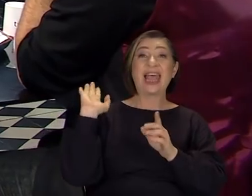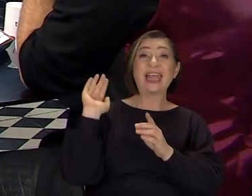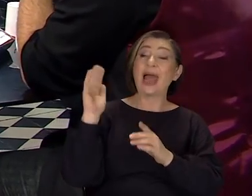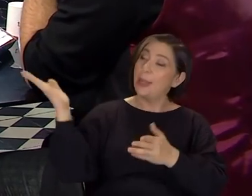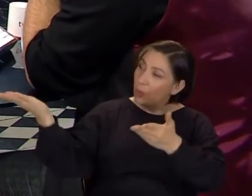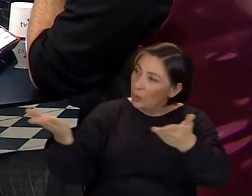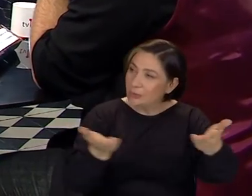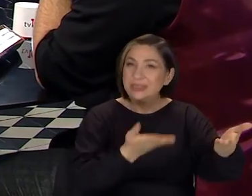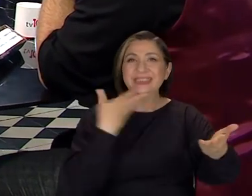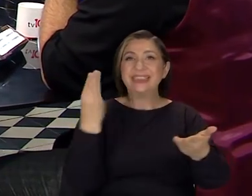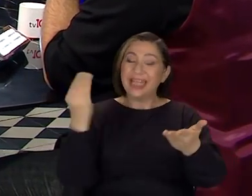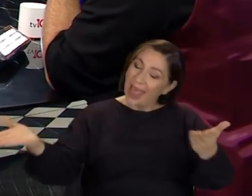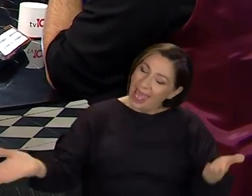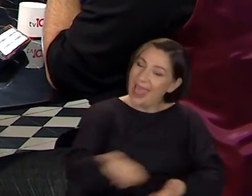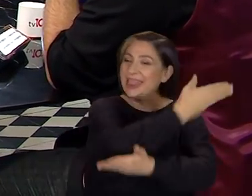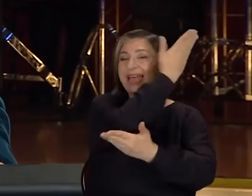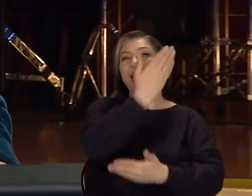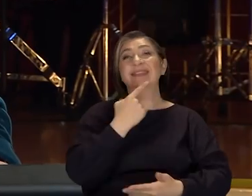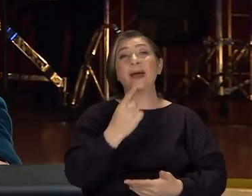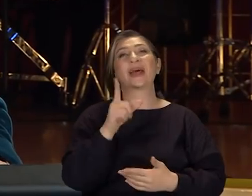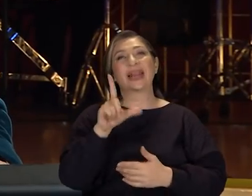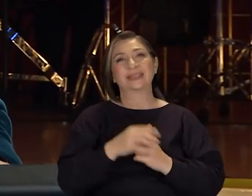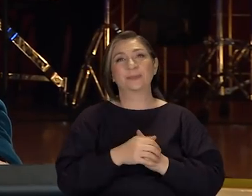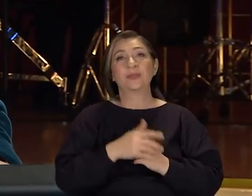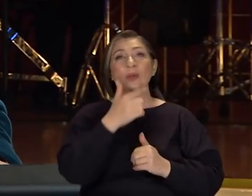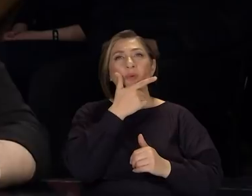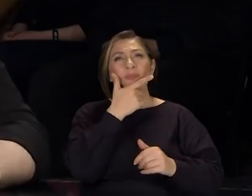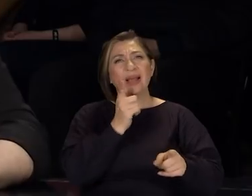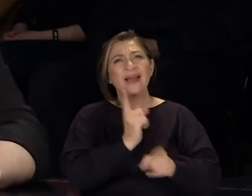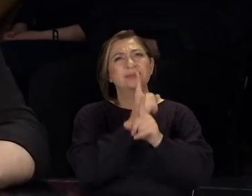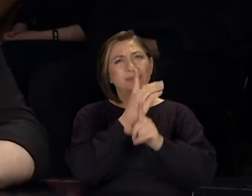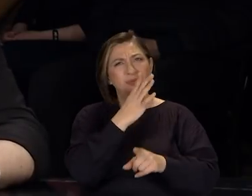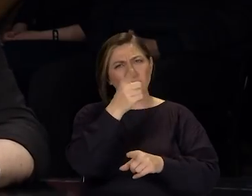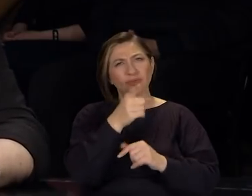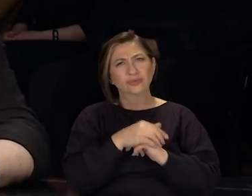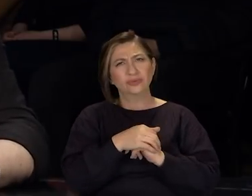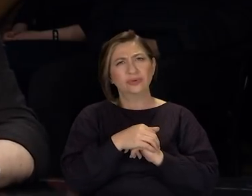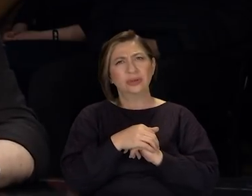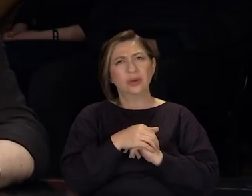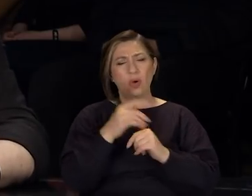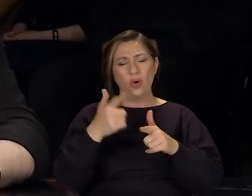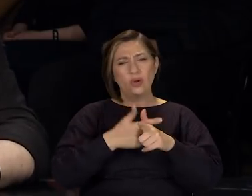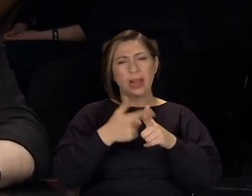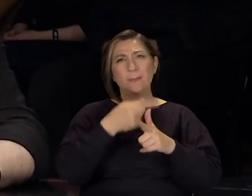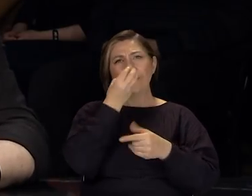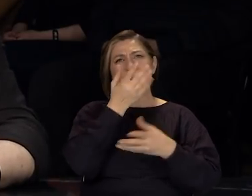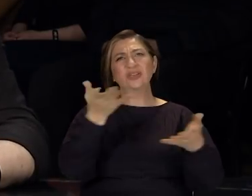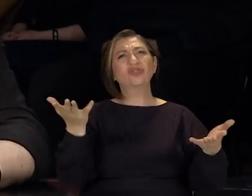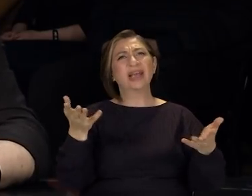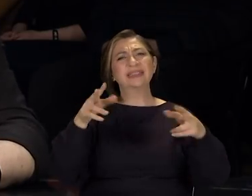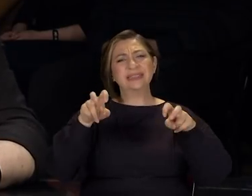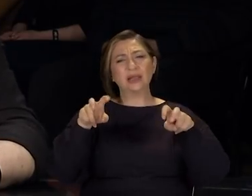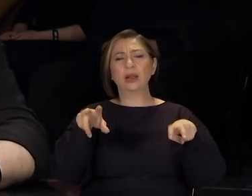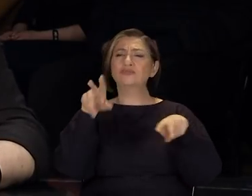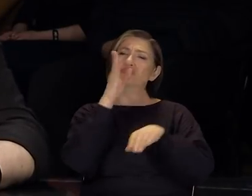haydi buyurun çocuklar tabii. Siz geçin demek lazım. Bodrum'da karşılaşmıştık zaten biliyorsunuz. Ben otelin bahçesindeki